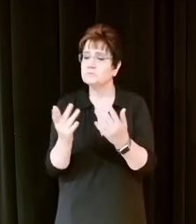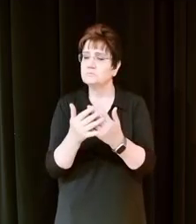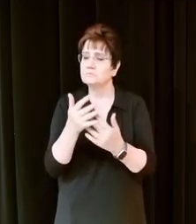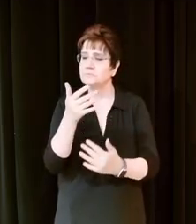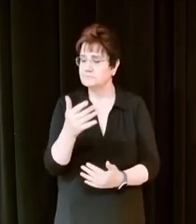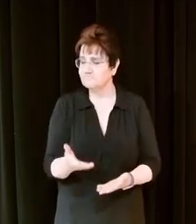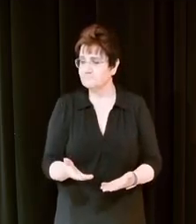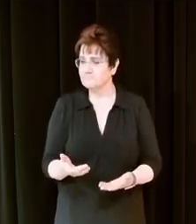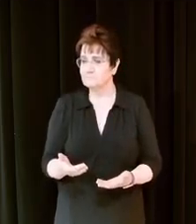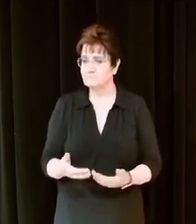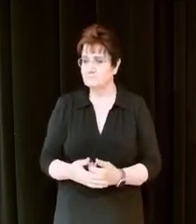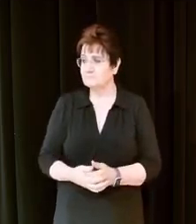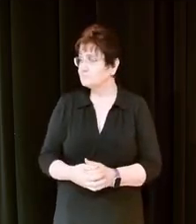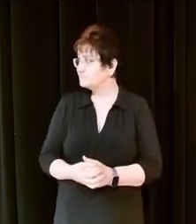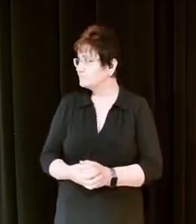Ja.